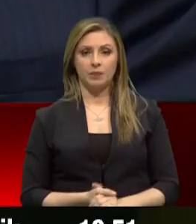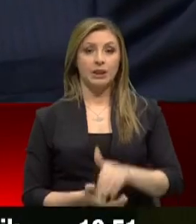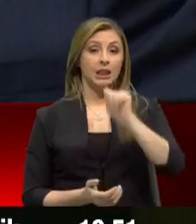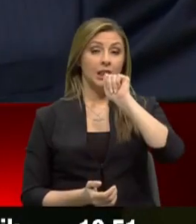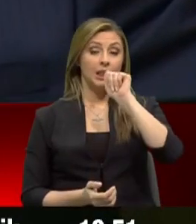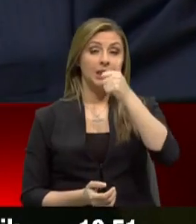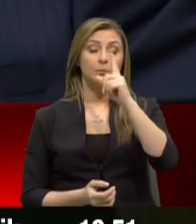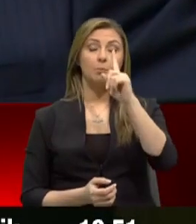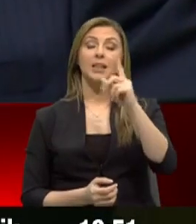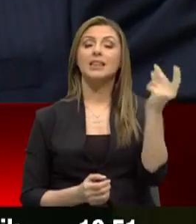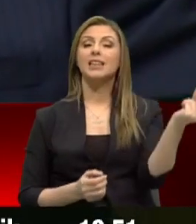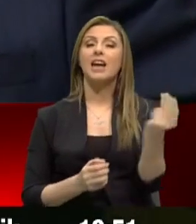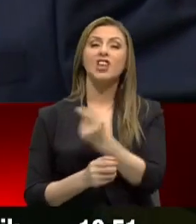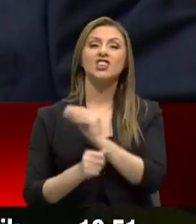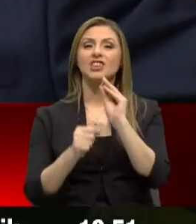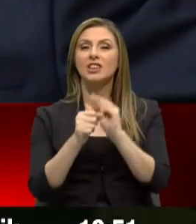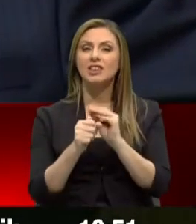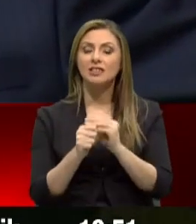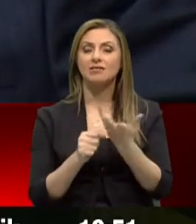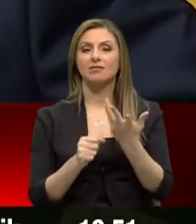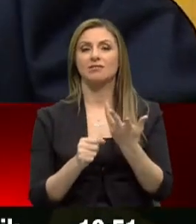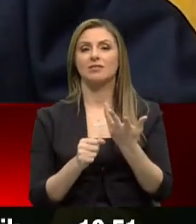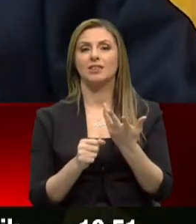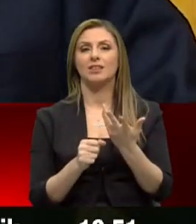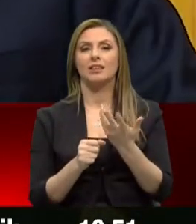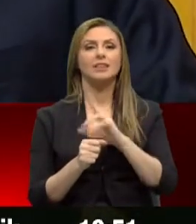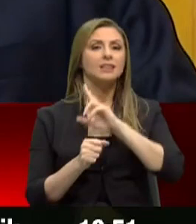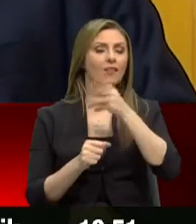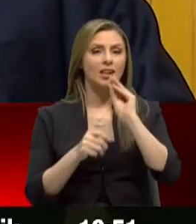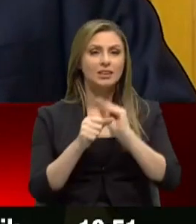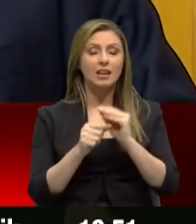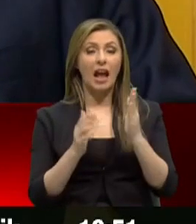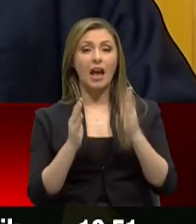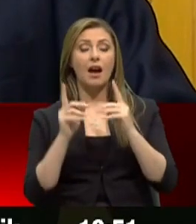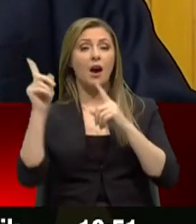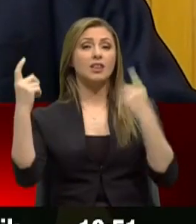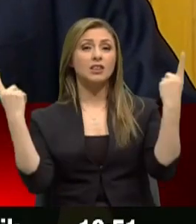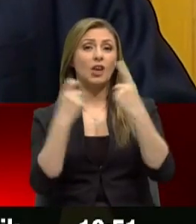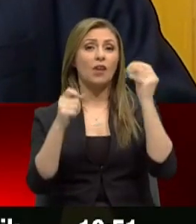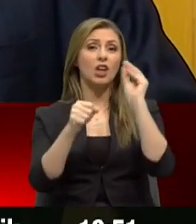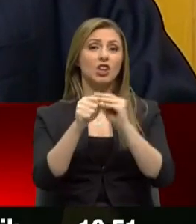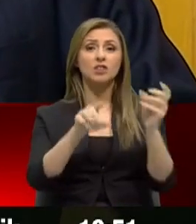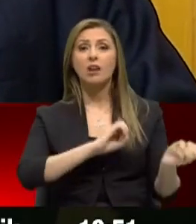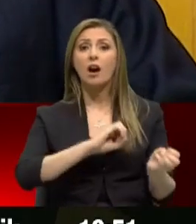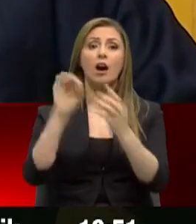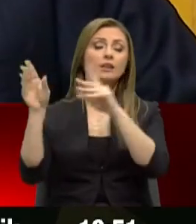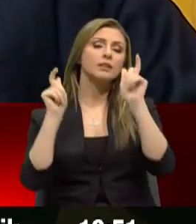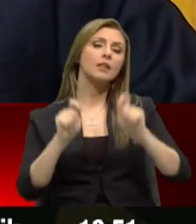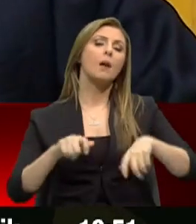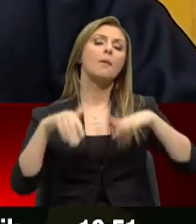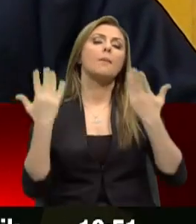Hiçbir sığınmacı, hiçbir masumu elinde hançerle bekleyen cellatlara teslim